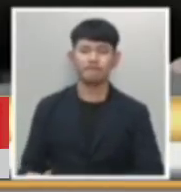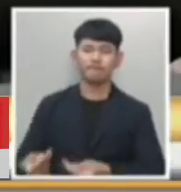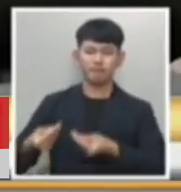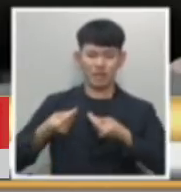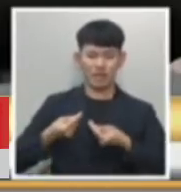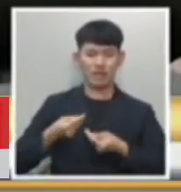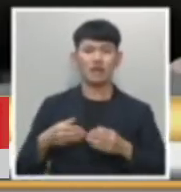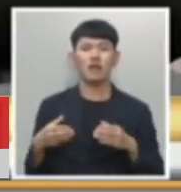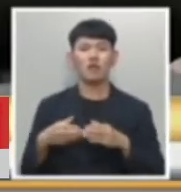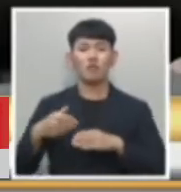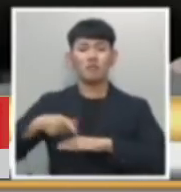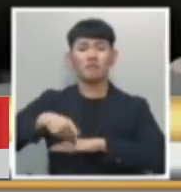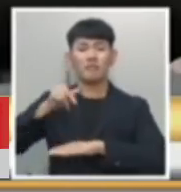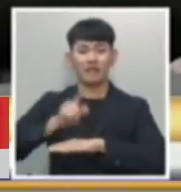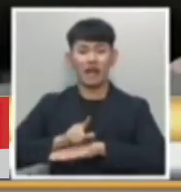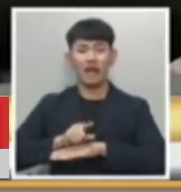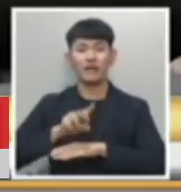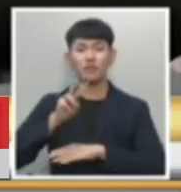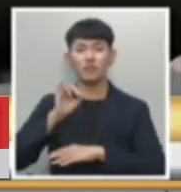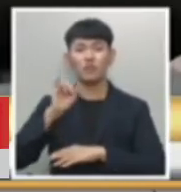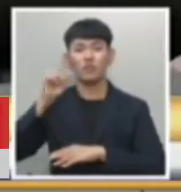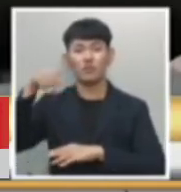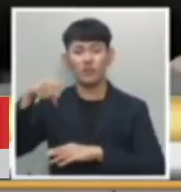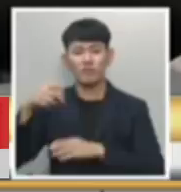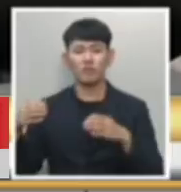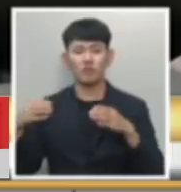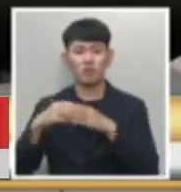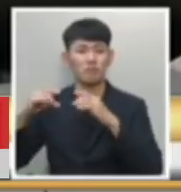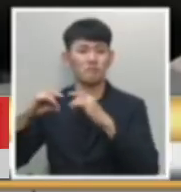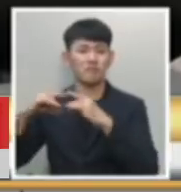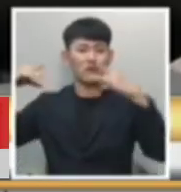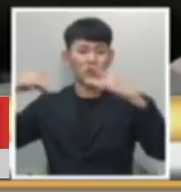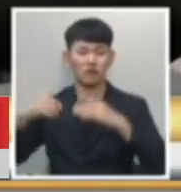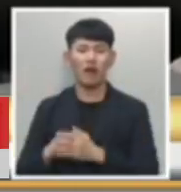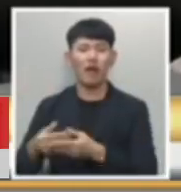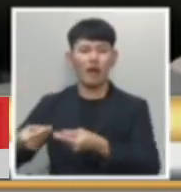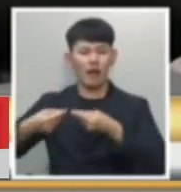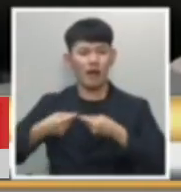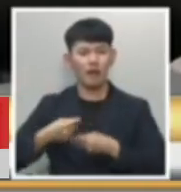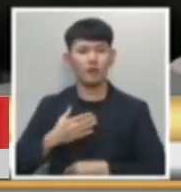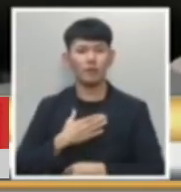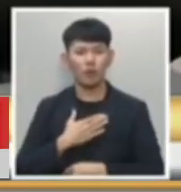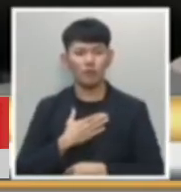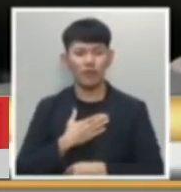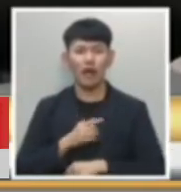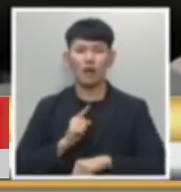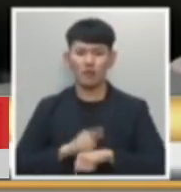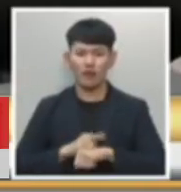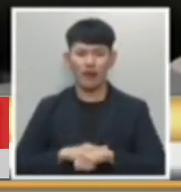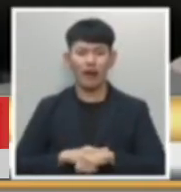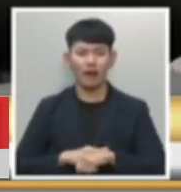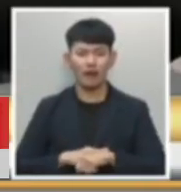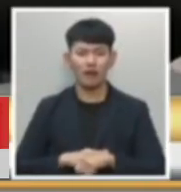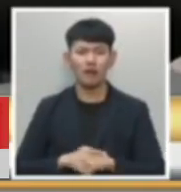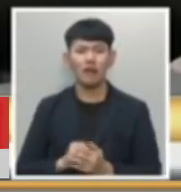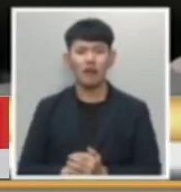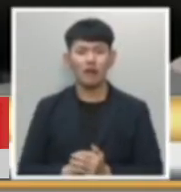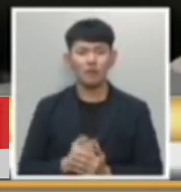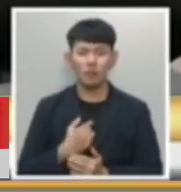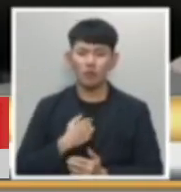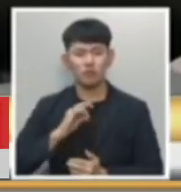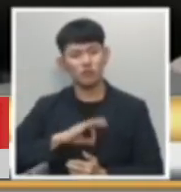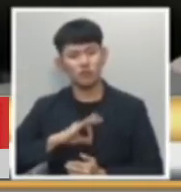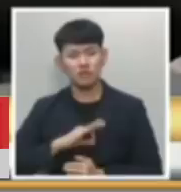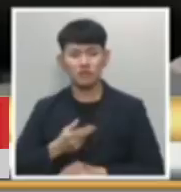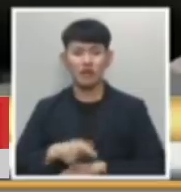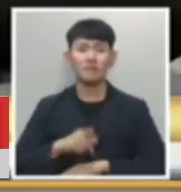วิปฝ่ายค้านว่าในช่วงครึ่งเวลาเกรงว่าท่านประธาน